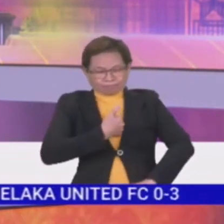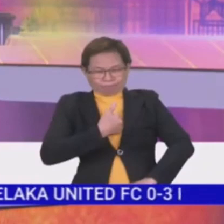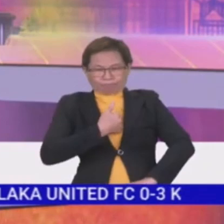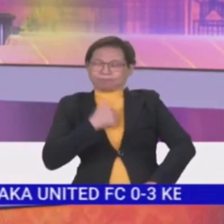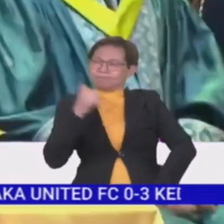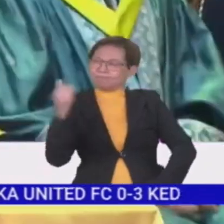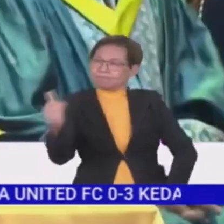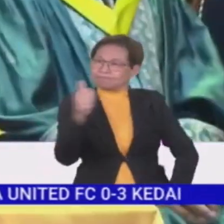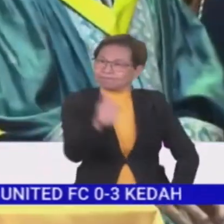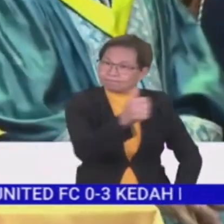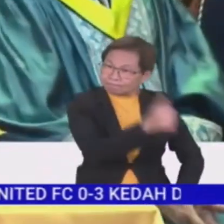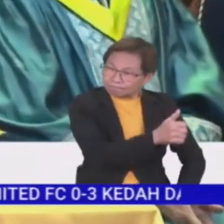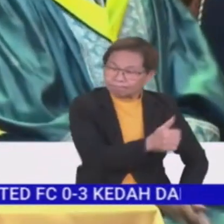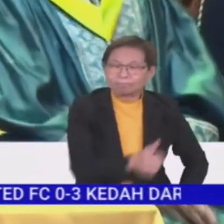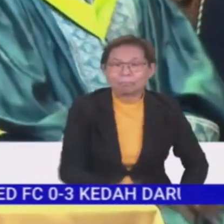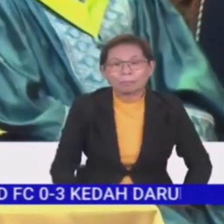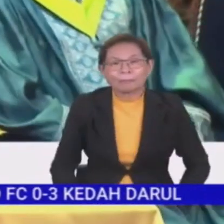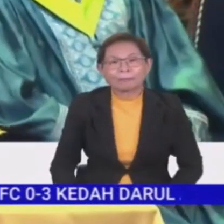sendiri